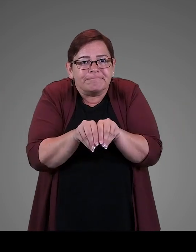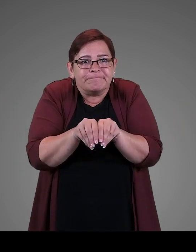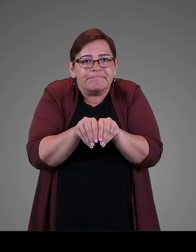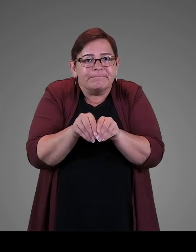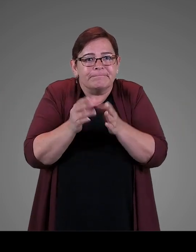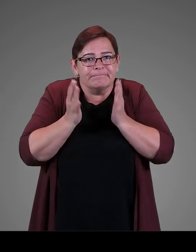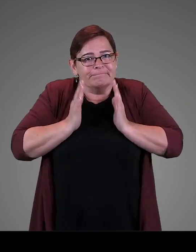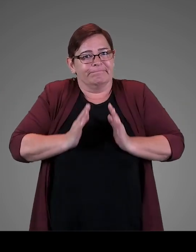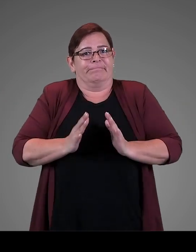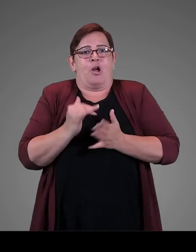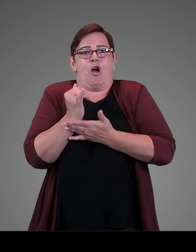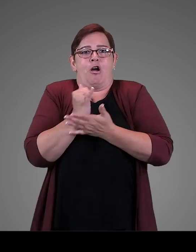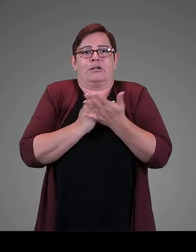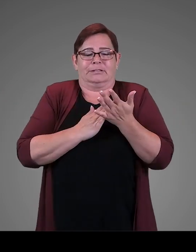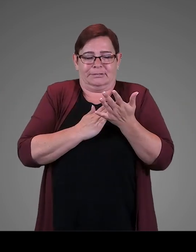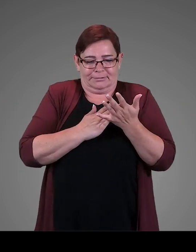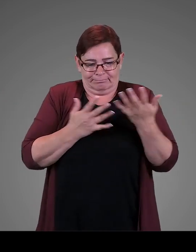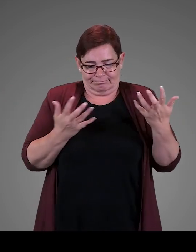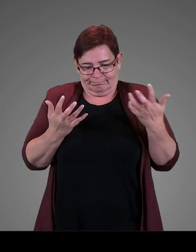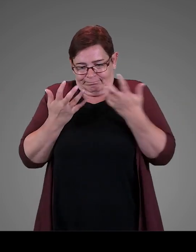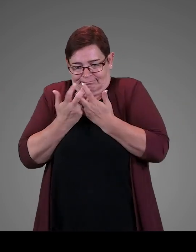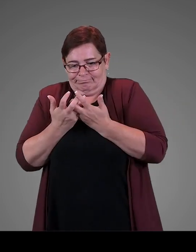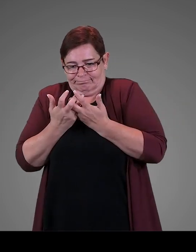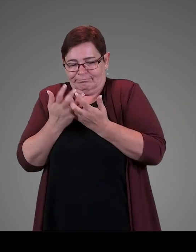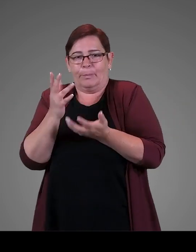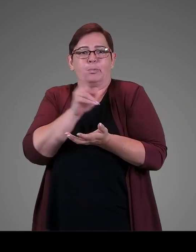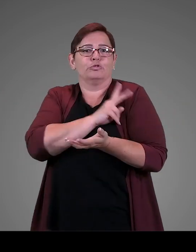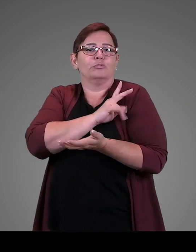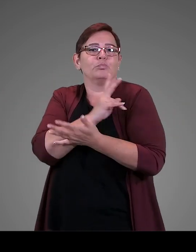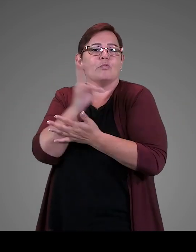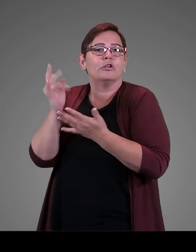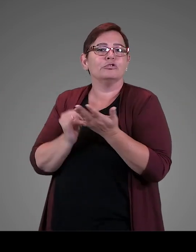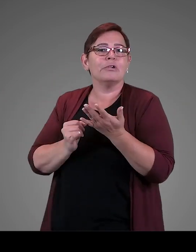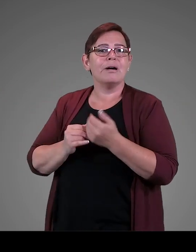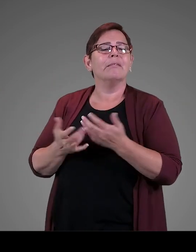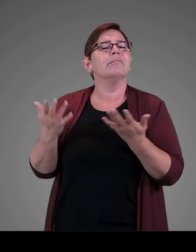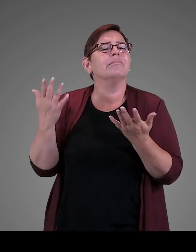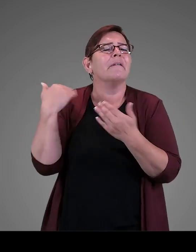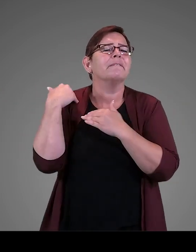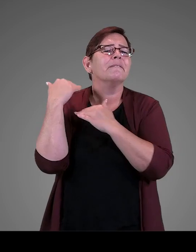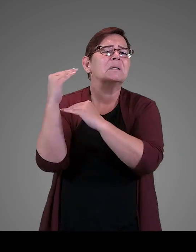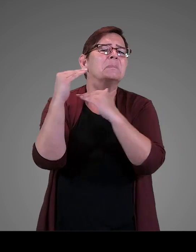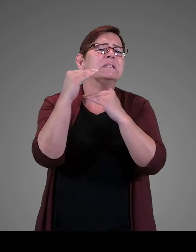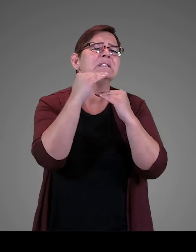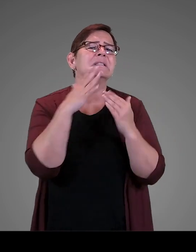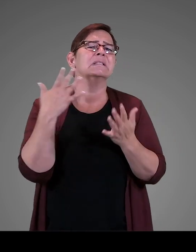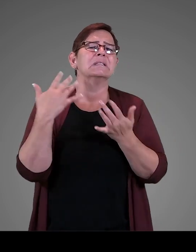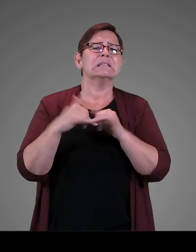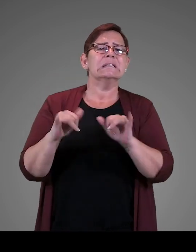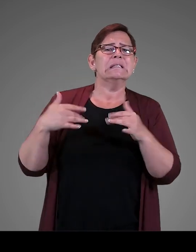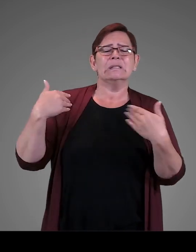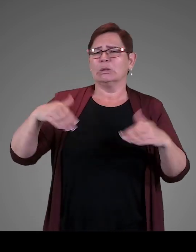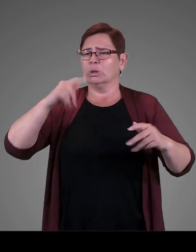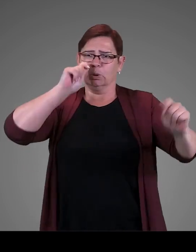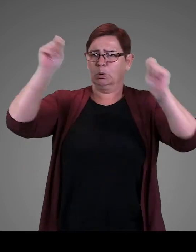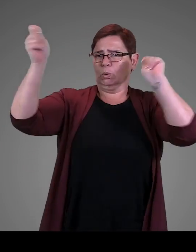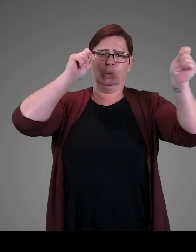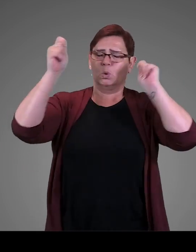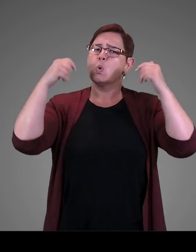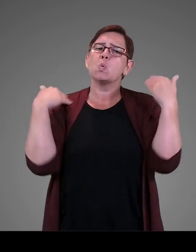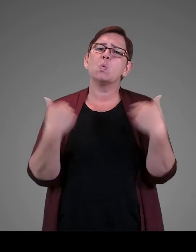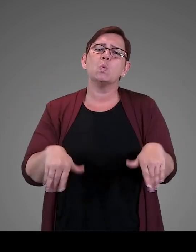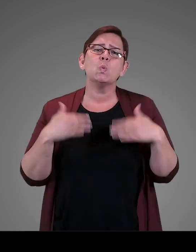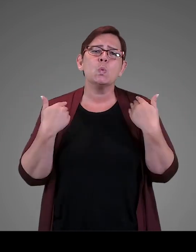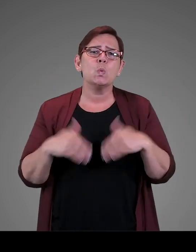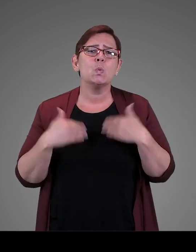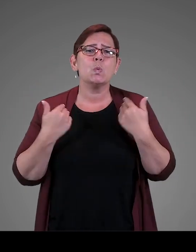limitations et c'est certain que ça reste exigeant d'avoir 2 ou plusieurs chapeaux. Certainement que du monde dans la salle l'explore aussi. Mais